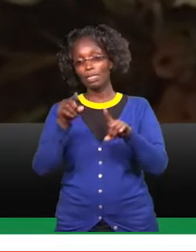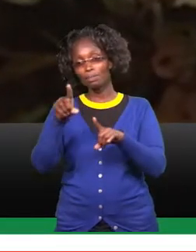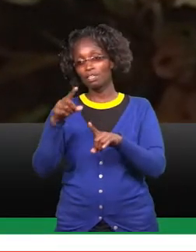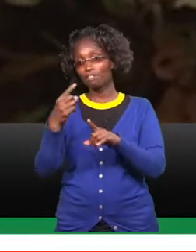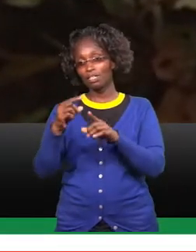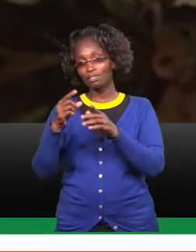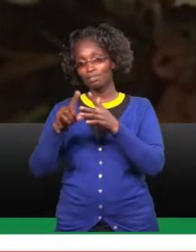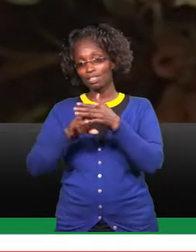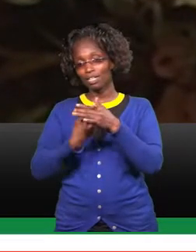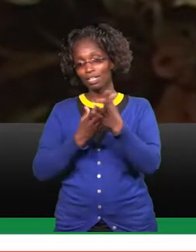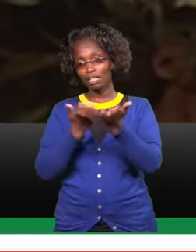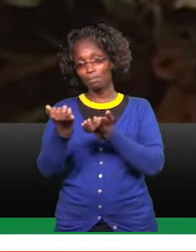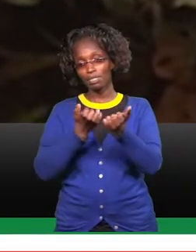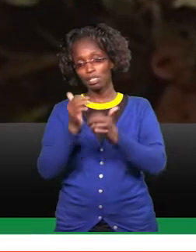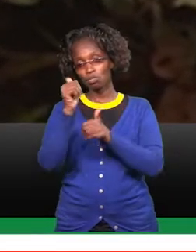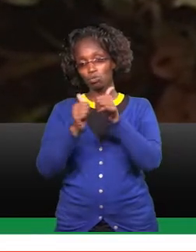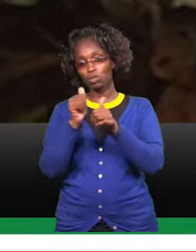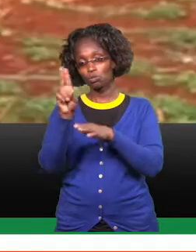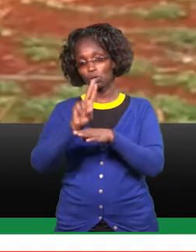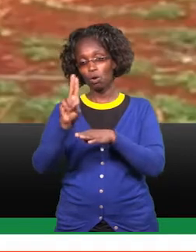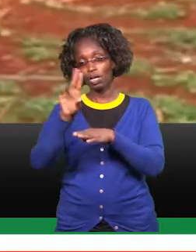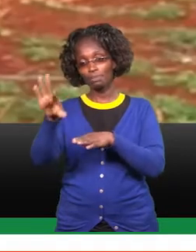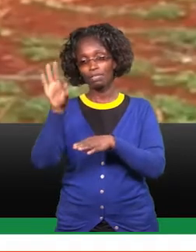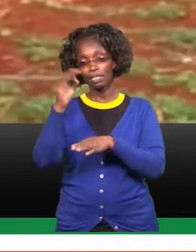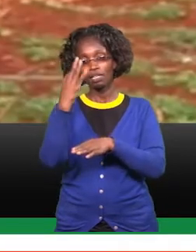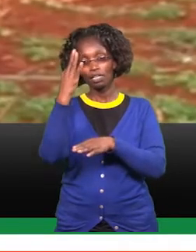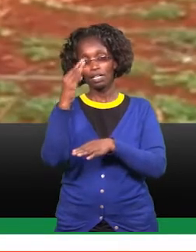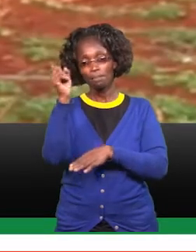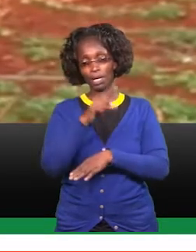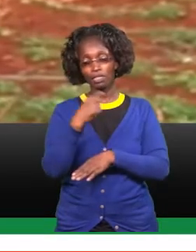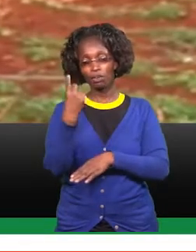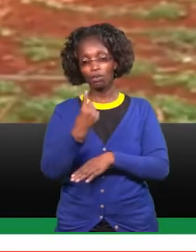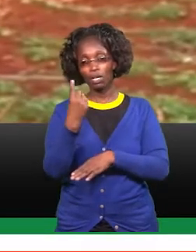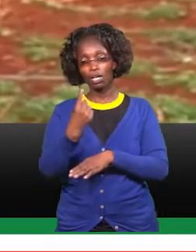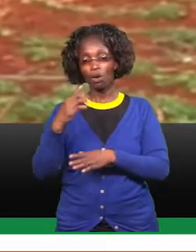ambazo humchukua miezi mitatu tu kuvuna. Kwa kweli huwa ninapanda eka tatu.